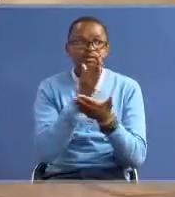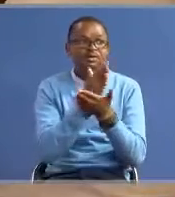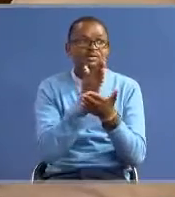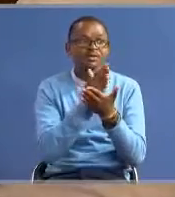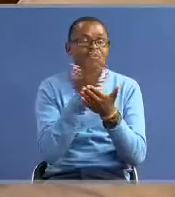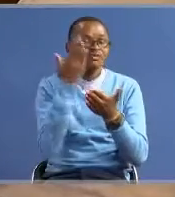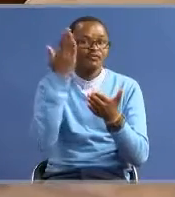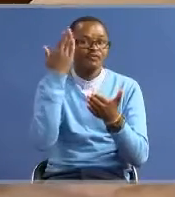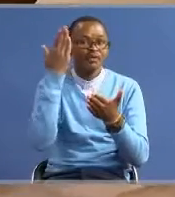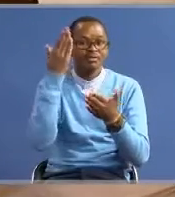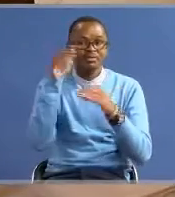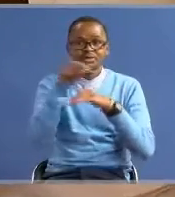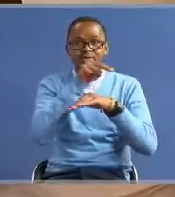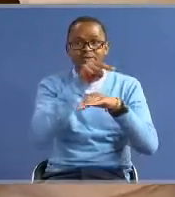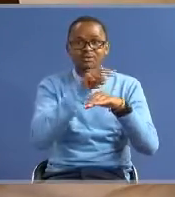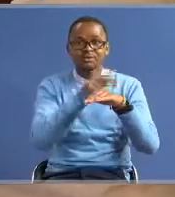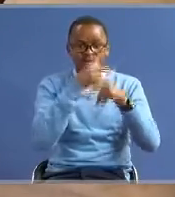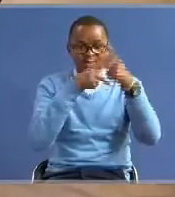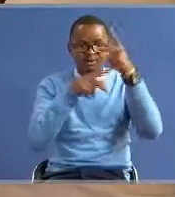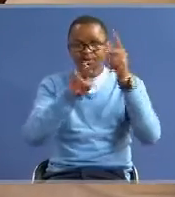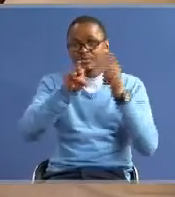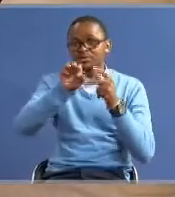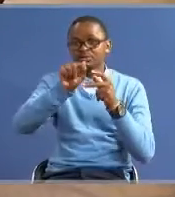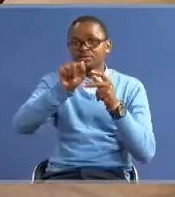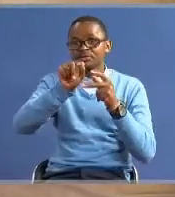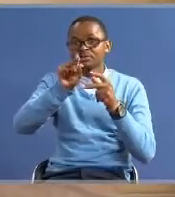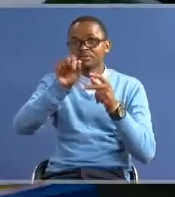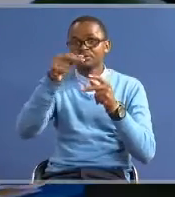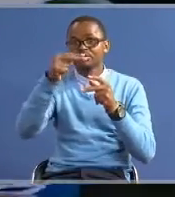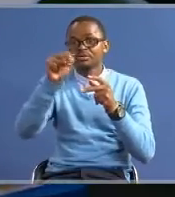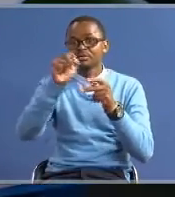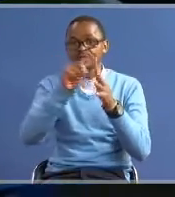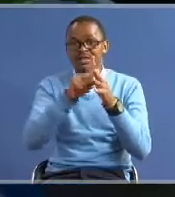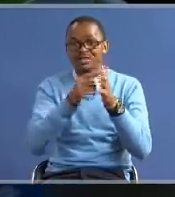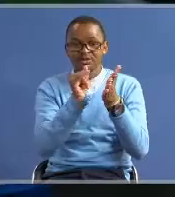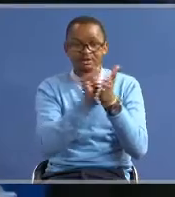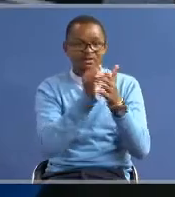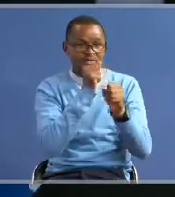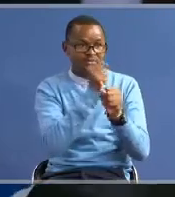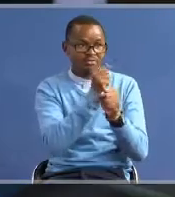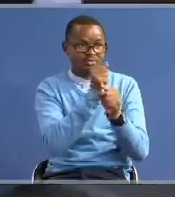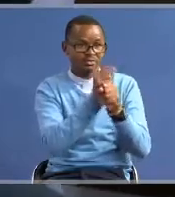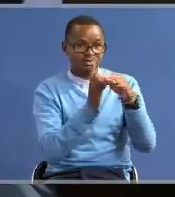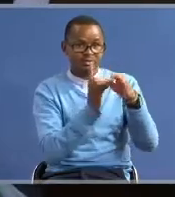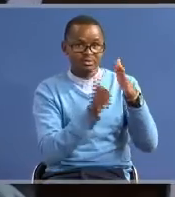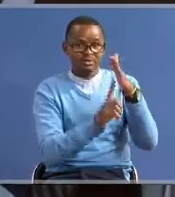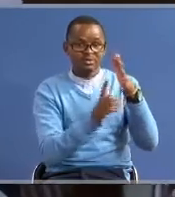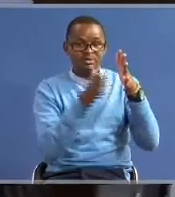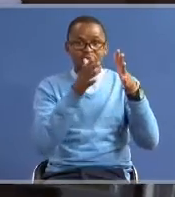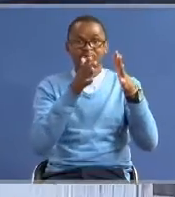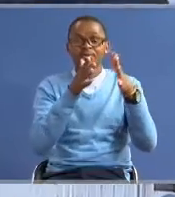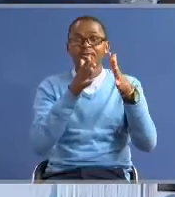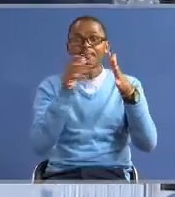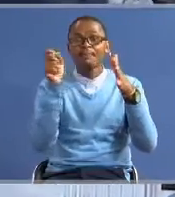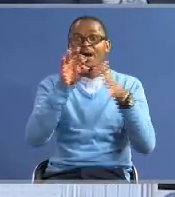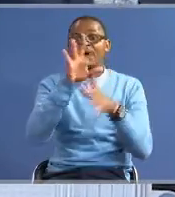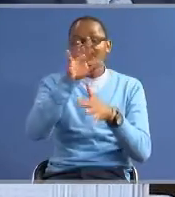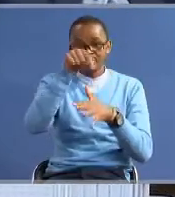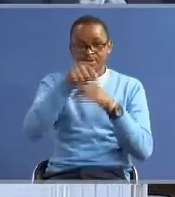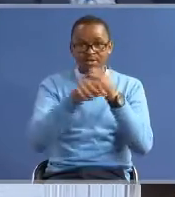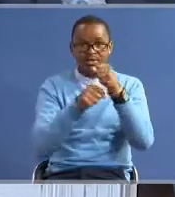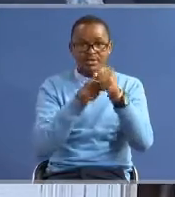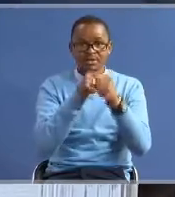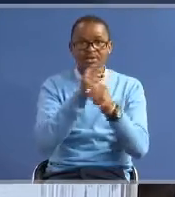Tangu waziri wa elimu nchini Profesa George Magoha kuanza hatamu yake rasmi kama waziri wa elimu nchini mnamo Machi